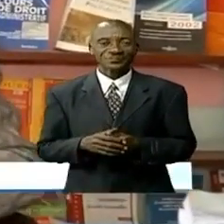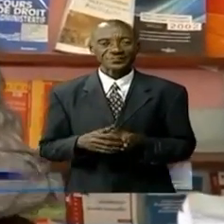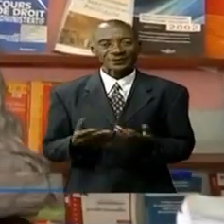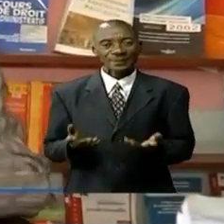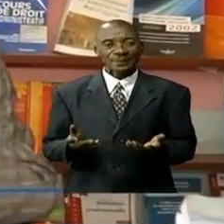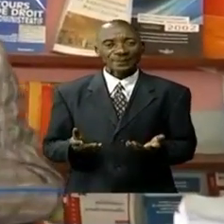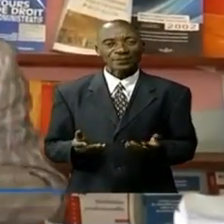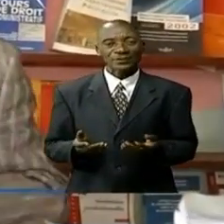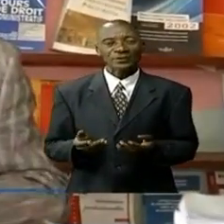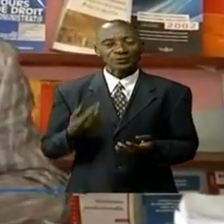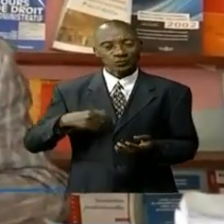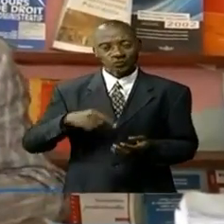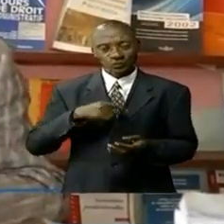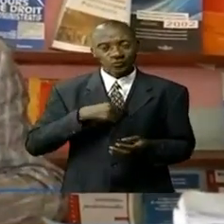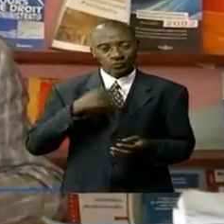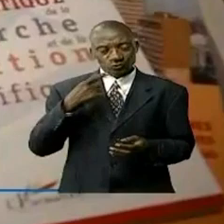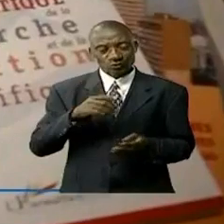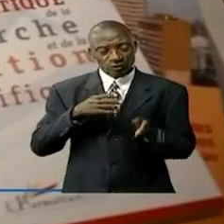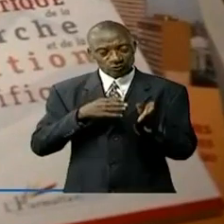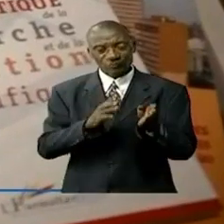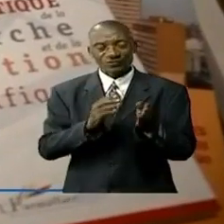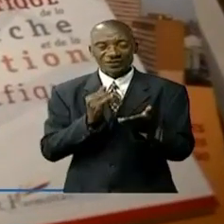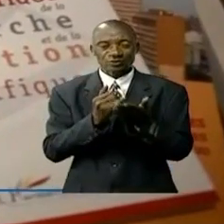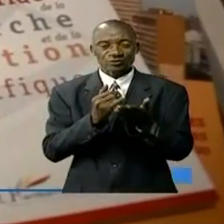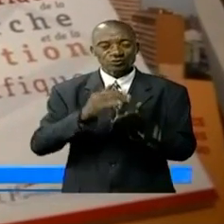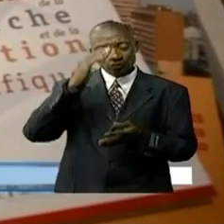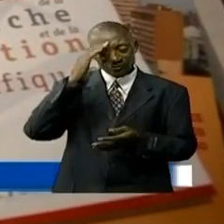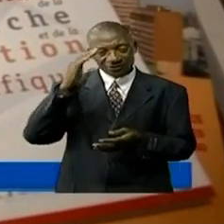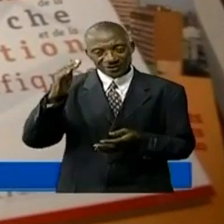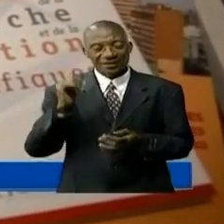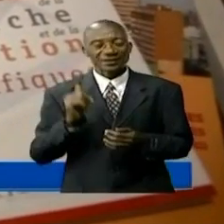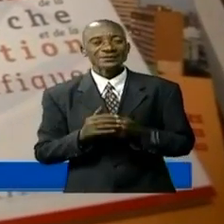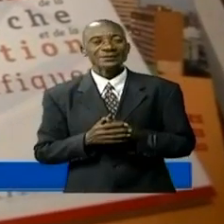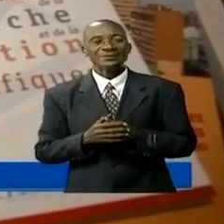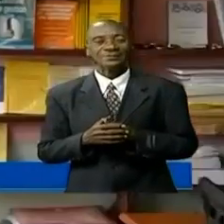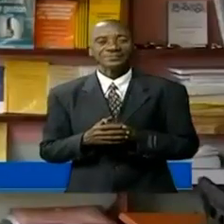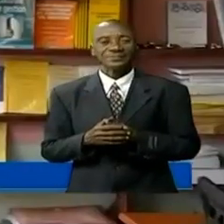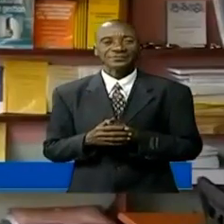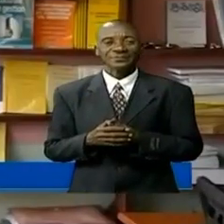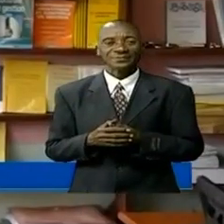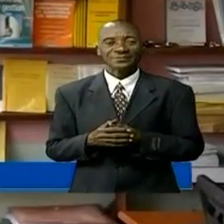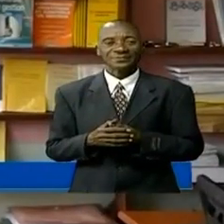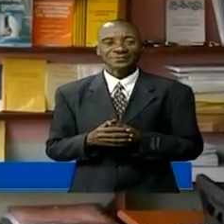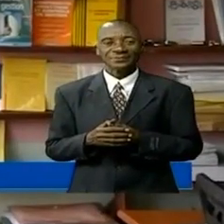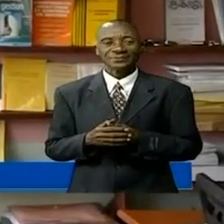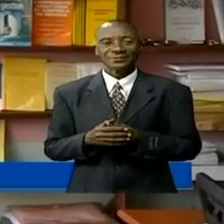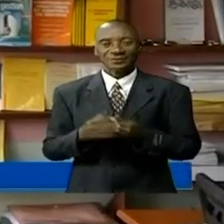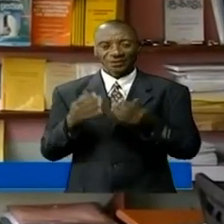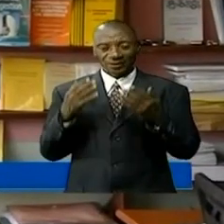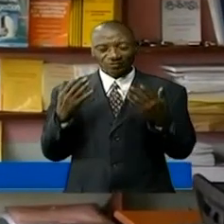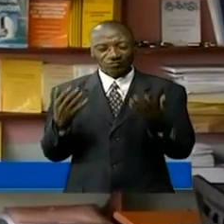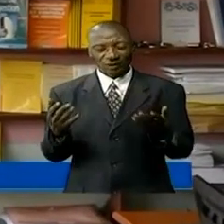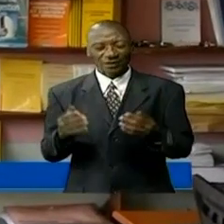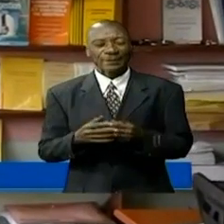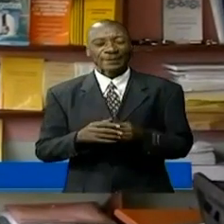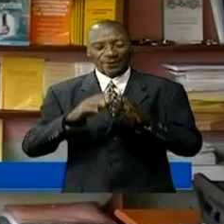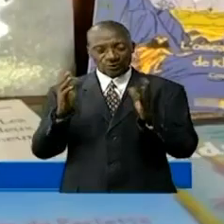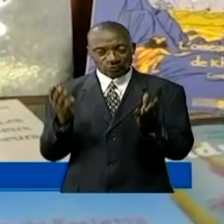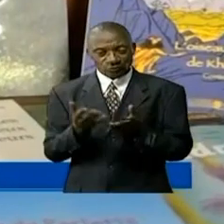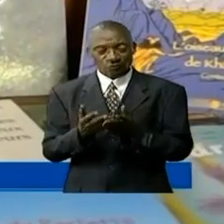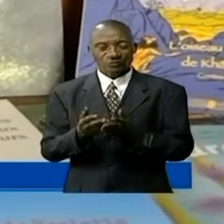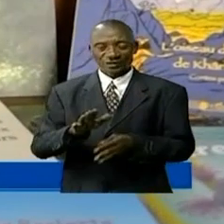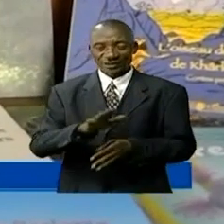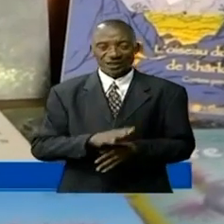institutions de formation supérieure universitaire. La date du 23 avril a été retenue par l'Organisation des Nations Unies pour